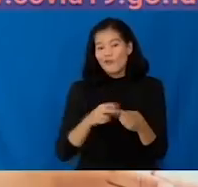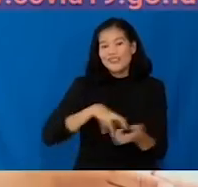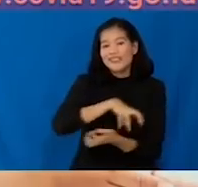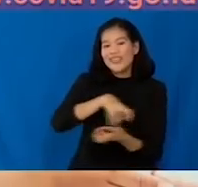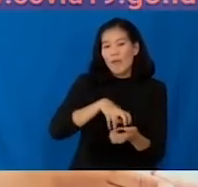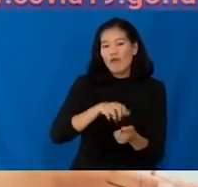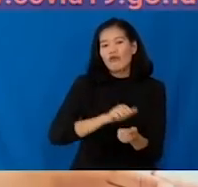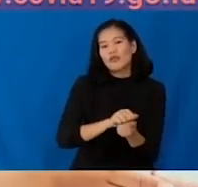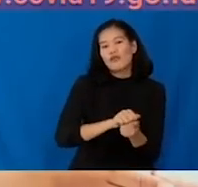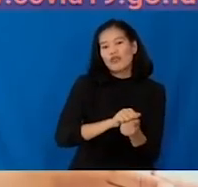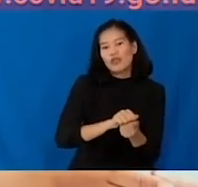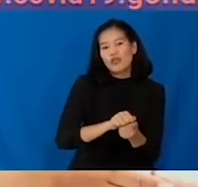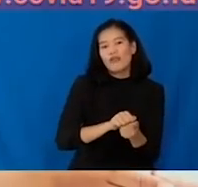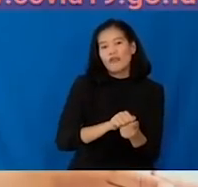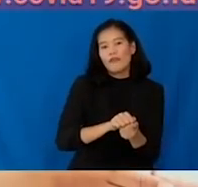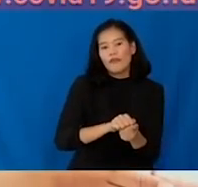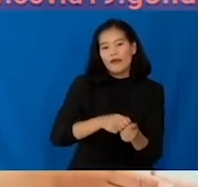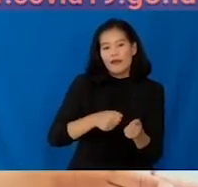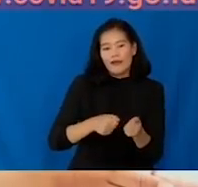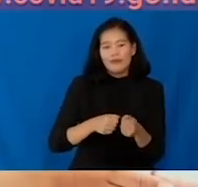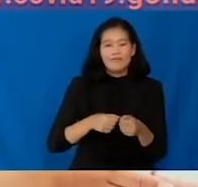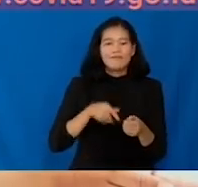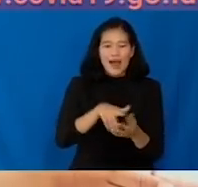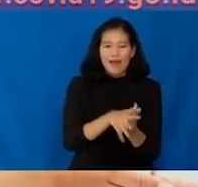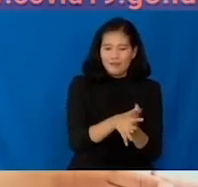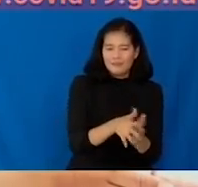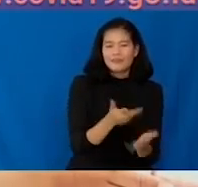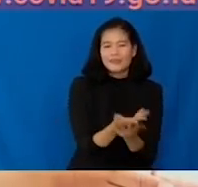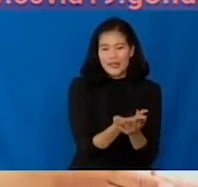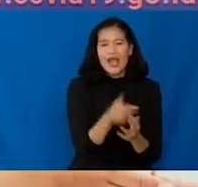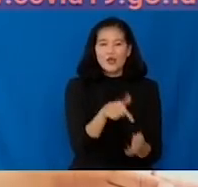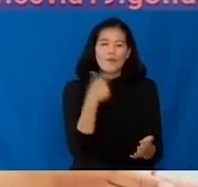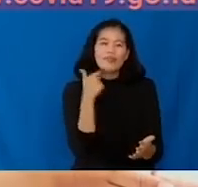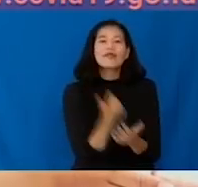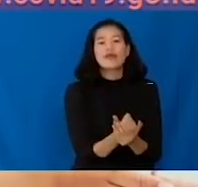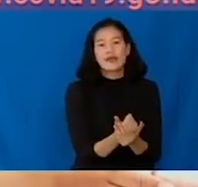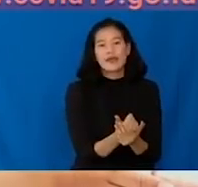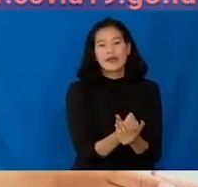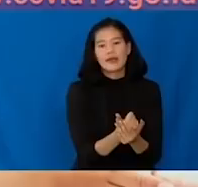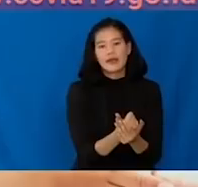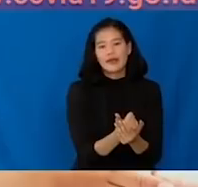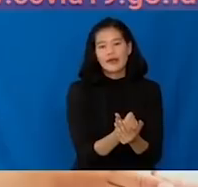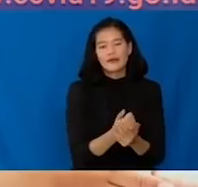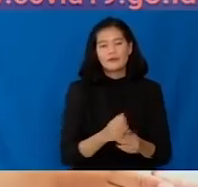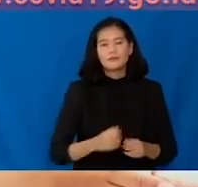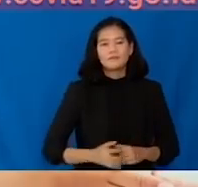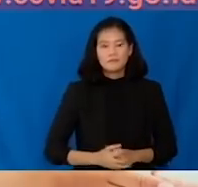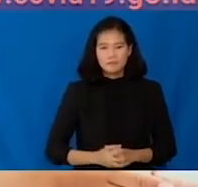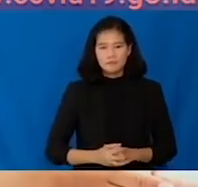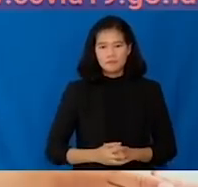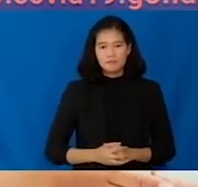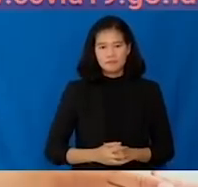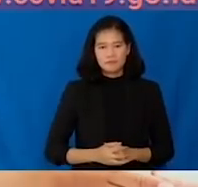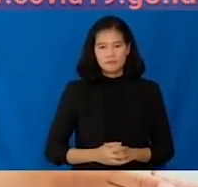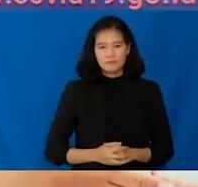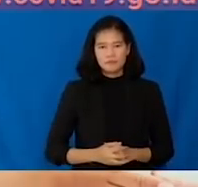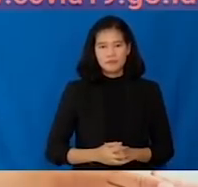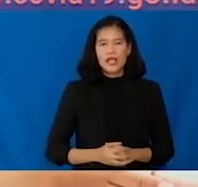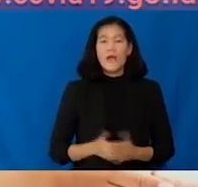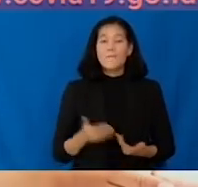terkena sabun Oleh karena itu ini yang menjadi kunci salah satunya di dalam kaitan dengan keberhasilan